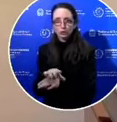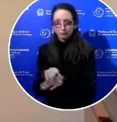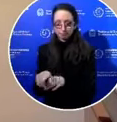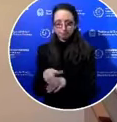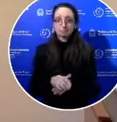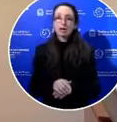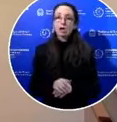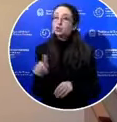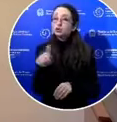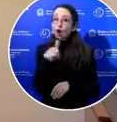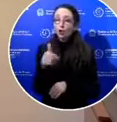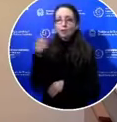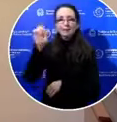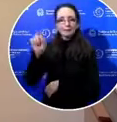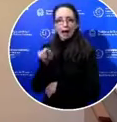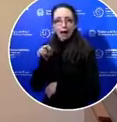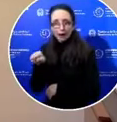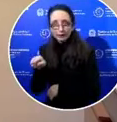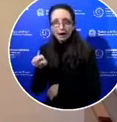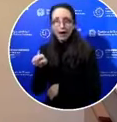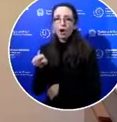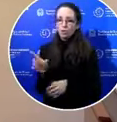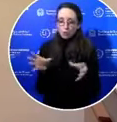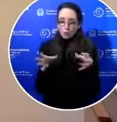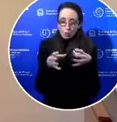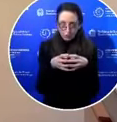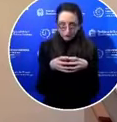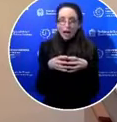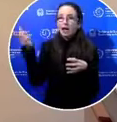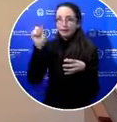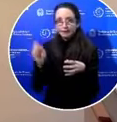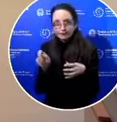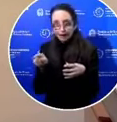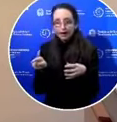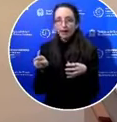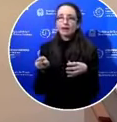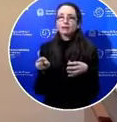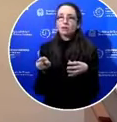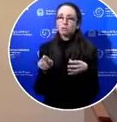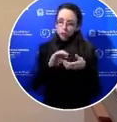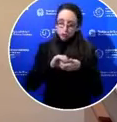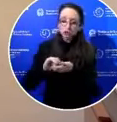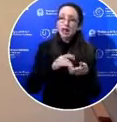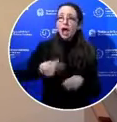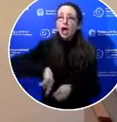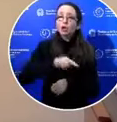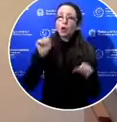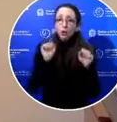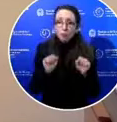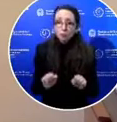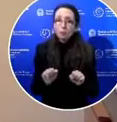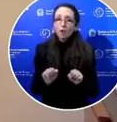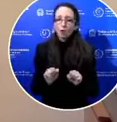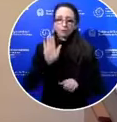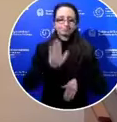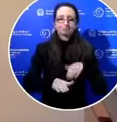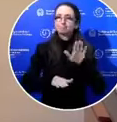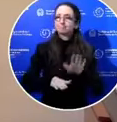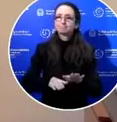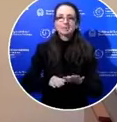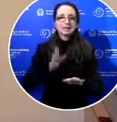paese, come comunità paese e come società, possiamo davvero fare dei passi avanti concreti tutti insieme,